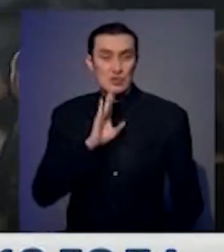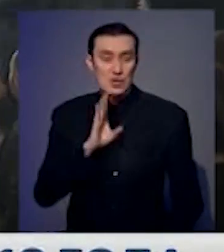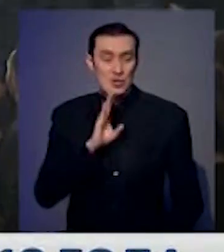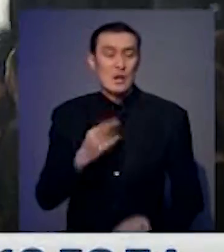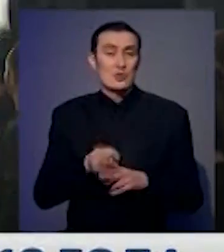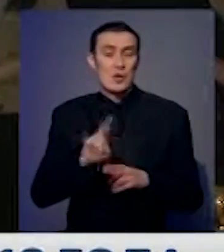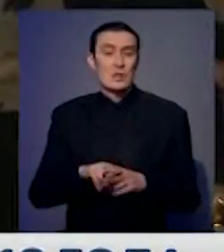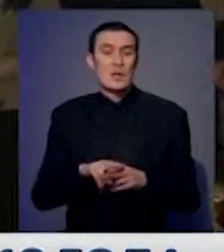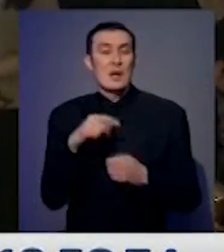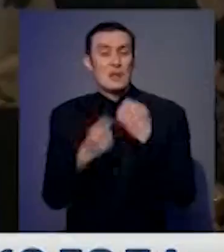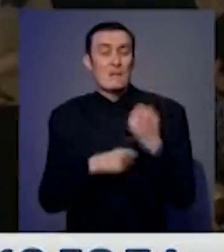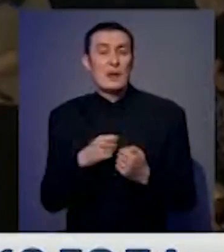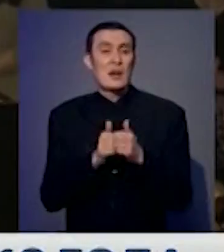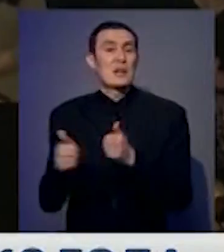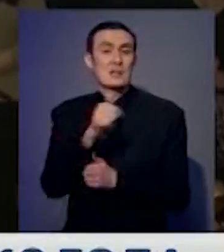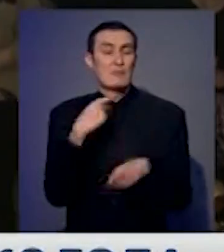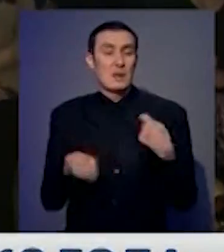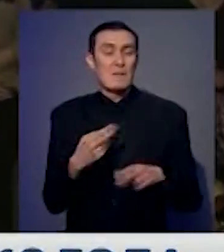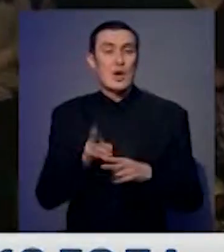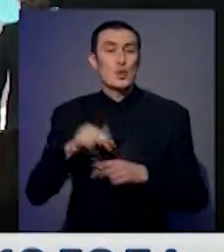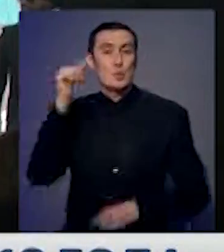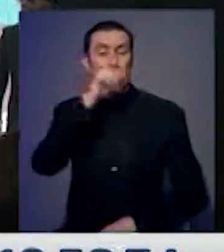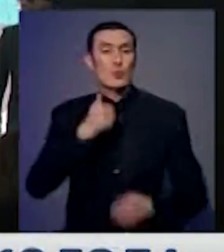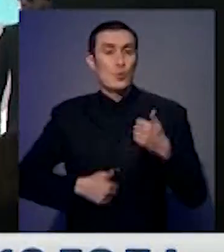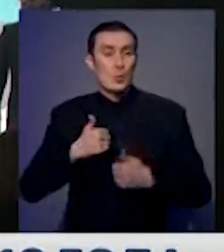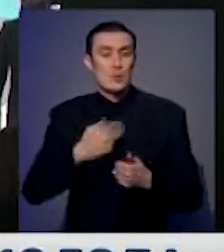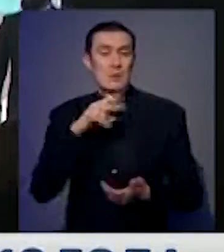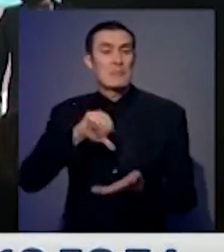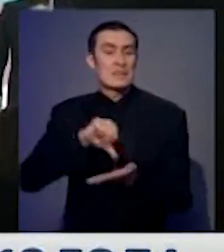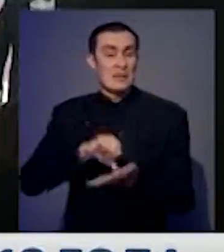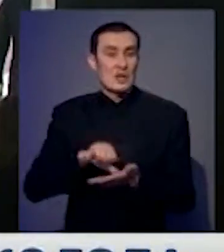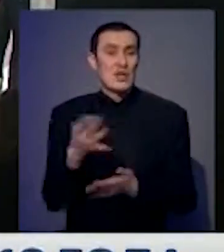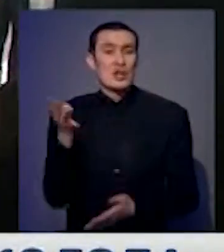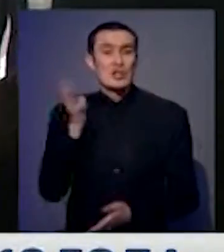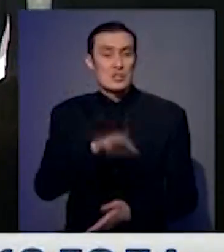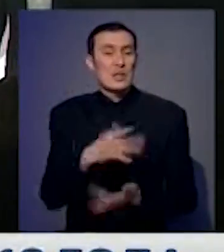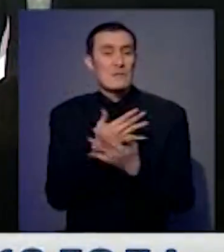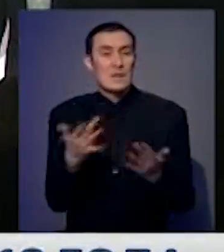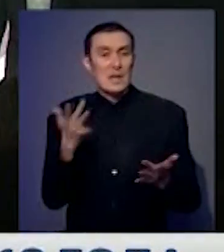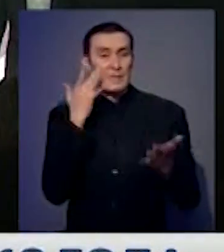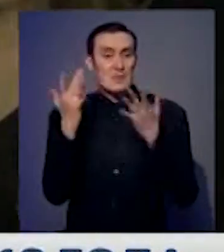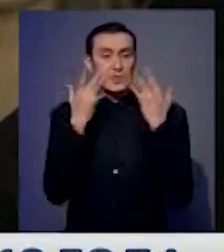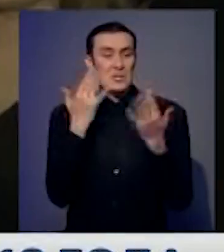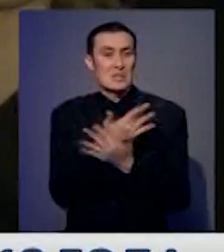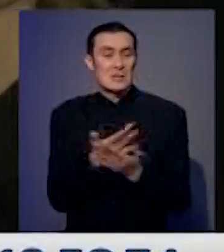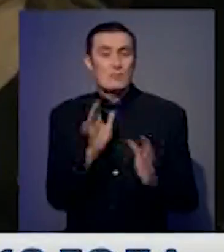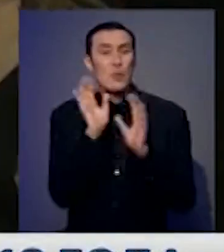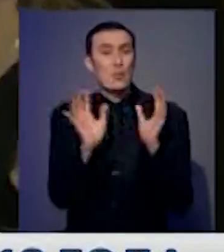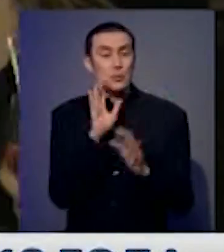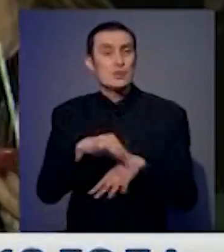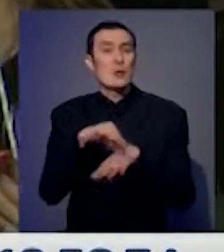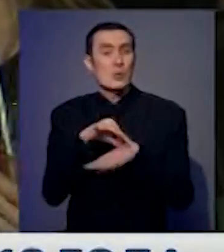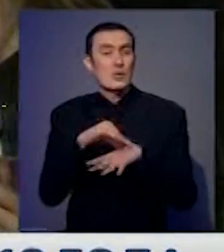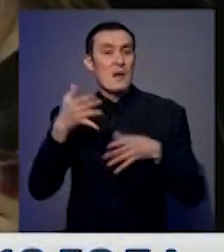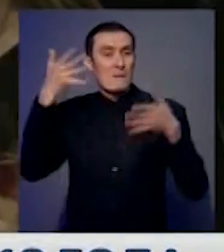что сделало продукт лидером рынка. В этом году на конкурсе были представлены 4 вида косметических средств. По уходу за